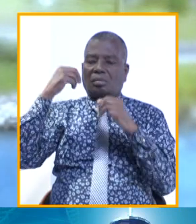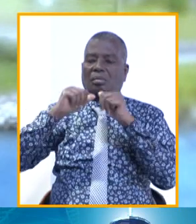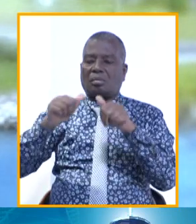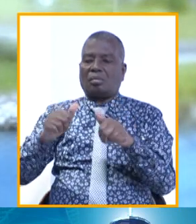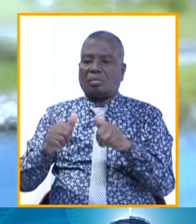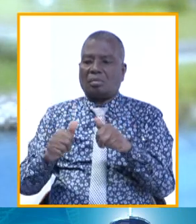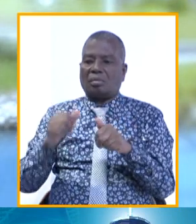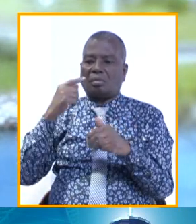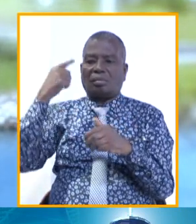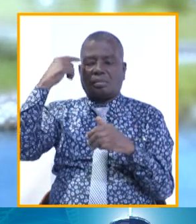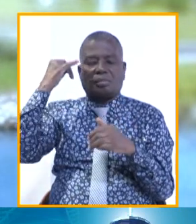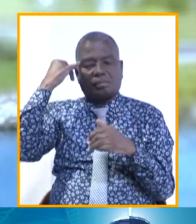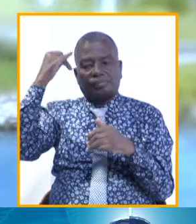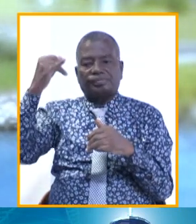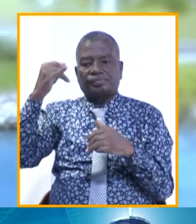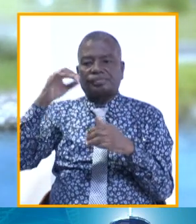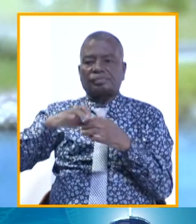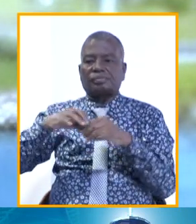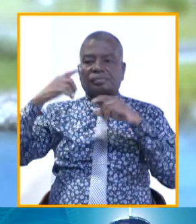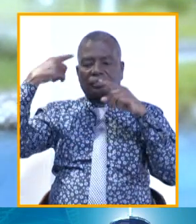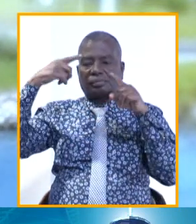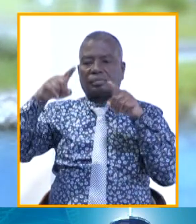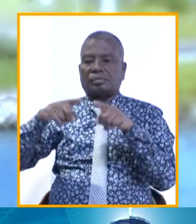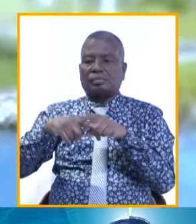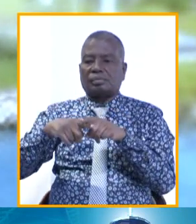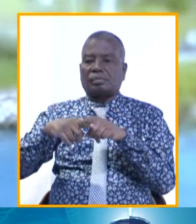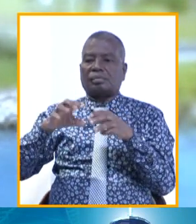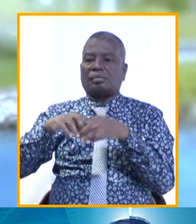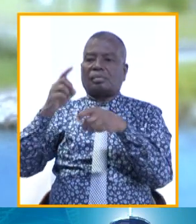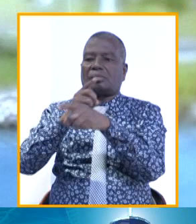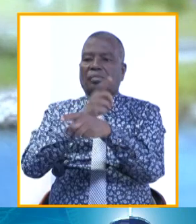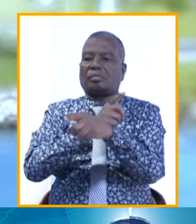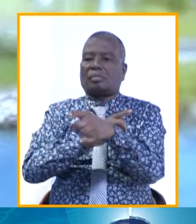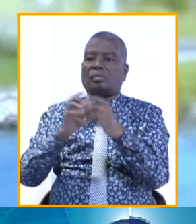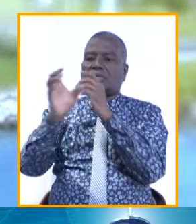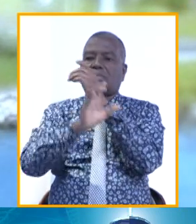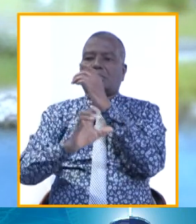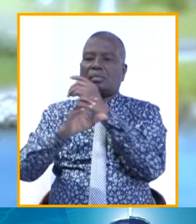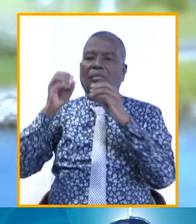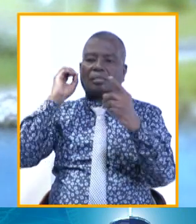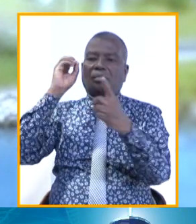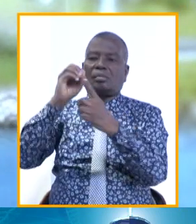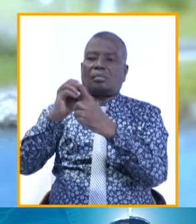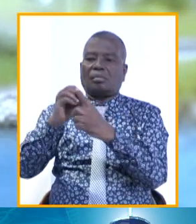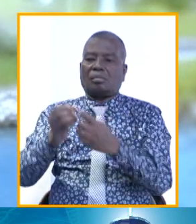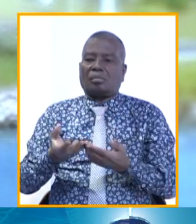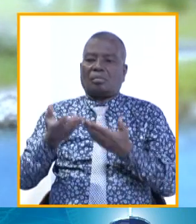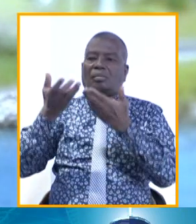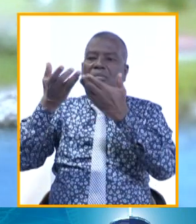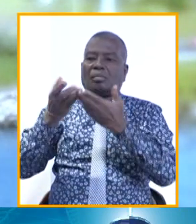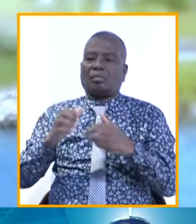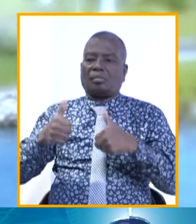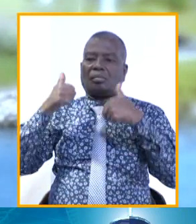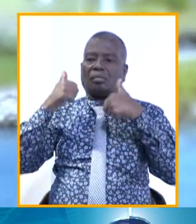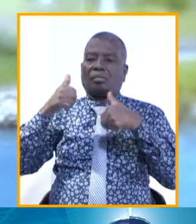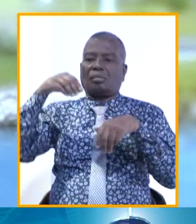récompensés. C'est une initiative de la coordination des mutuelles de développement du canton. Objectif, promouvoir l'excellence